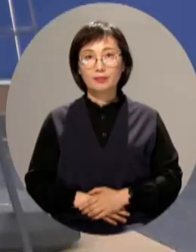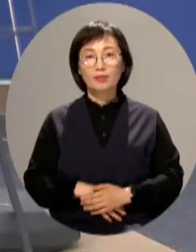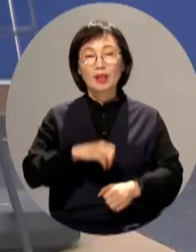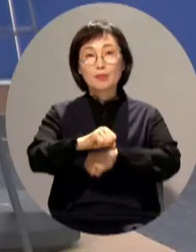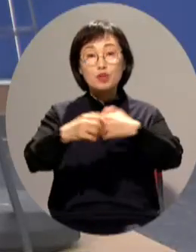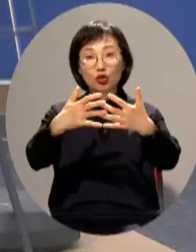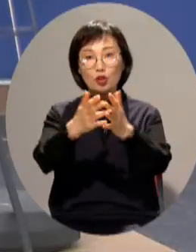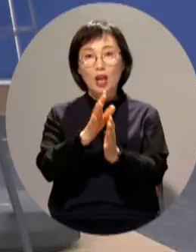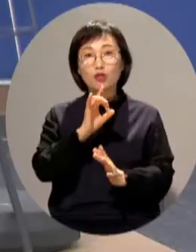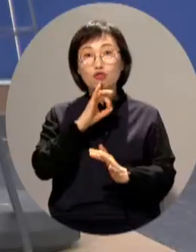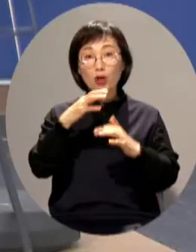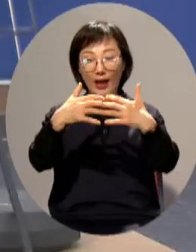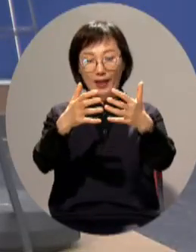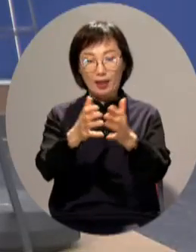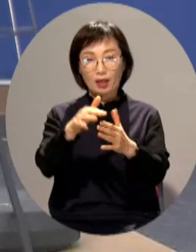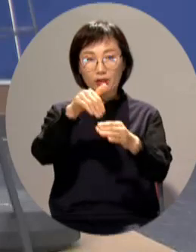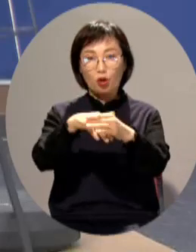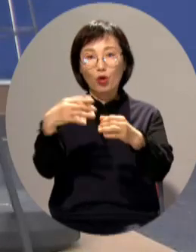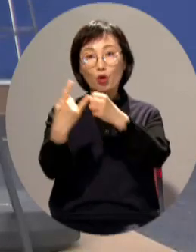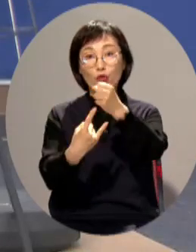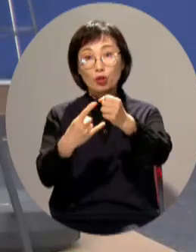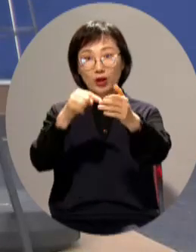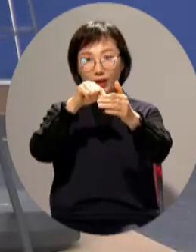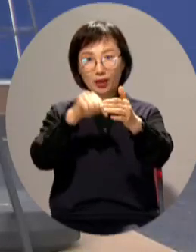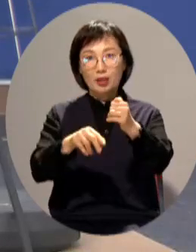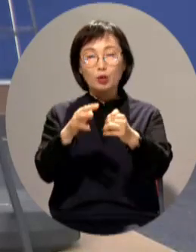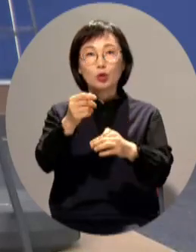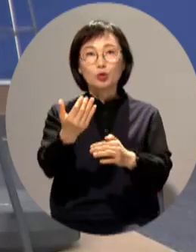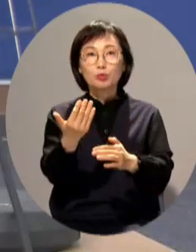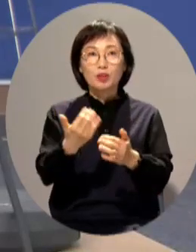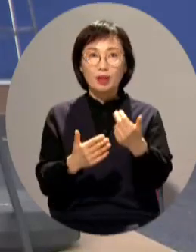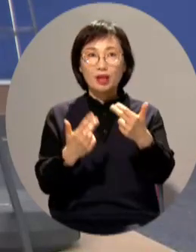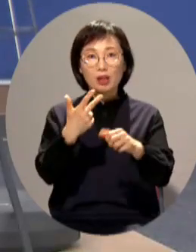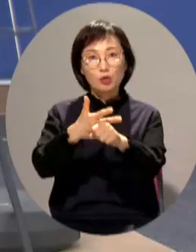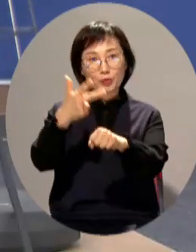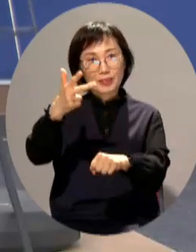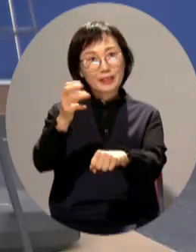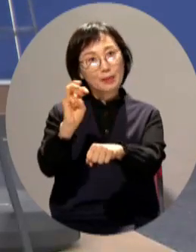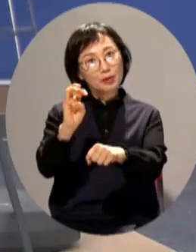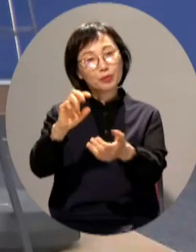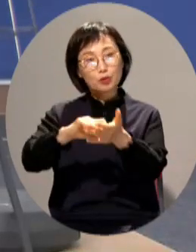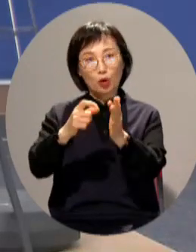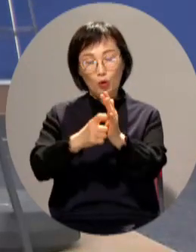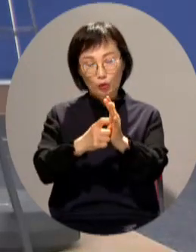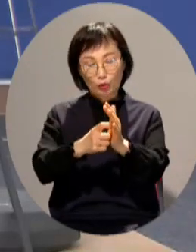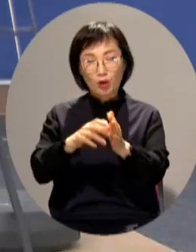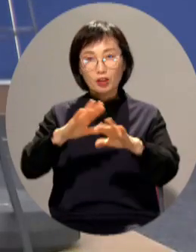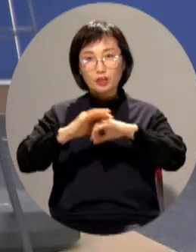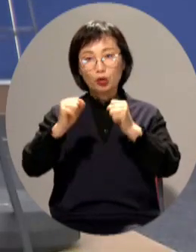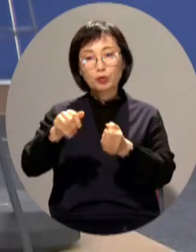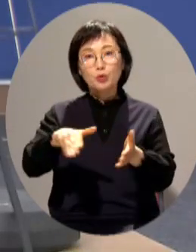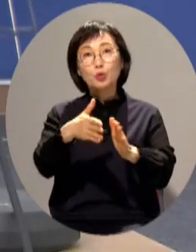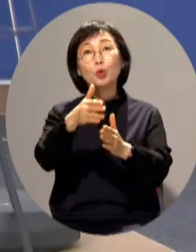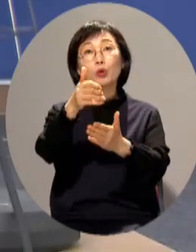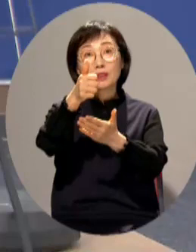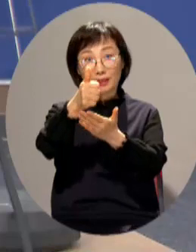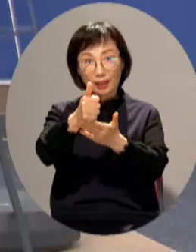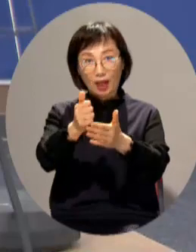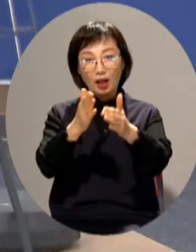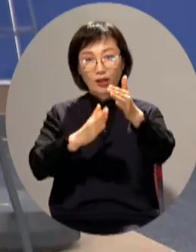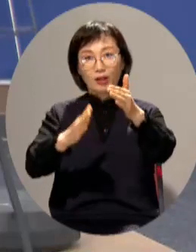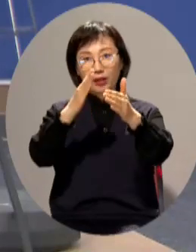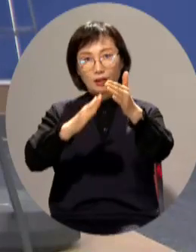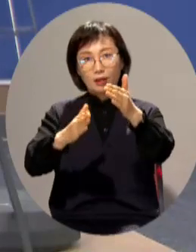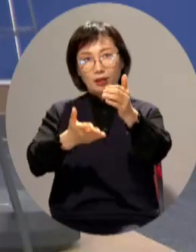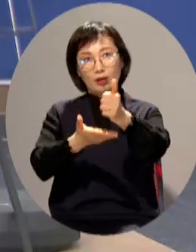4 민주당 중앙당 선거관리위원회는 조금 전인 7시 반쯤 전북도지사 겸손 결과를 발표했습니다 김관영